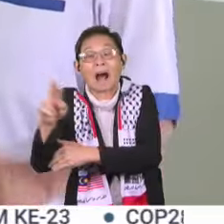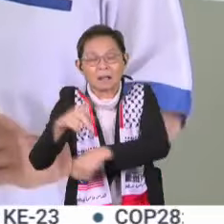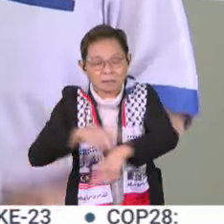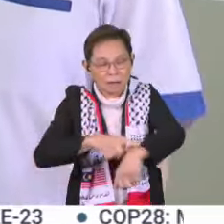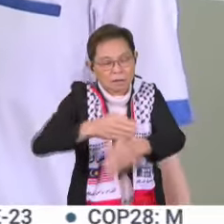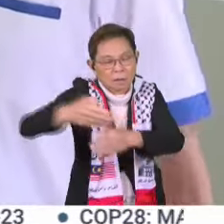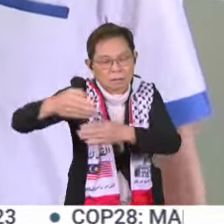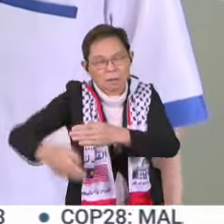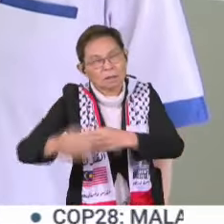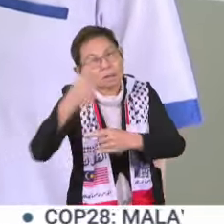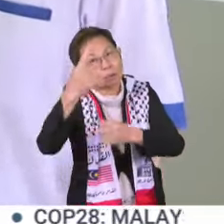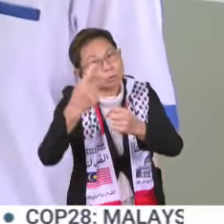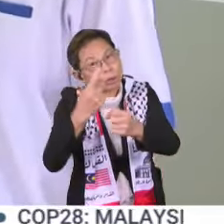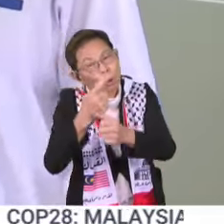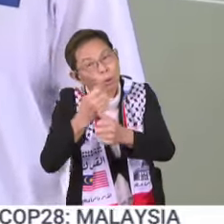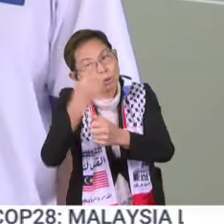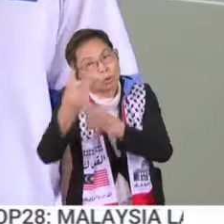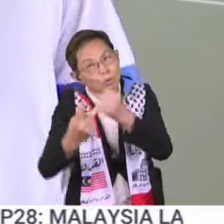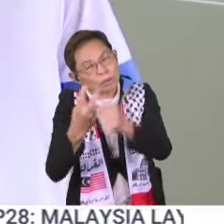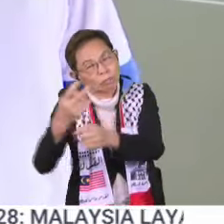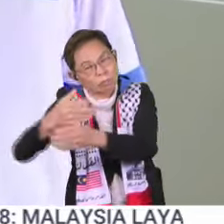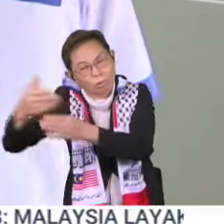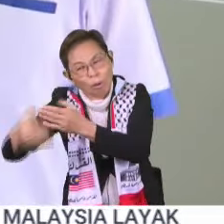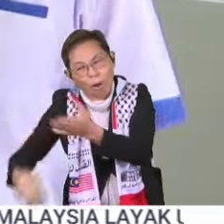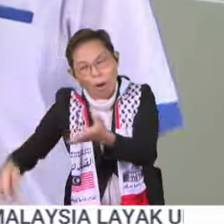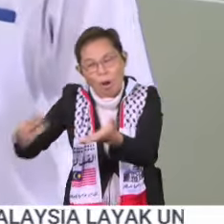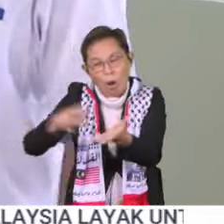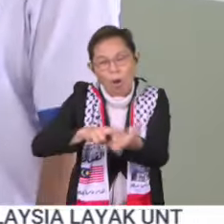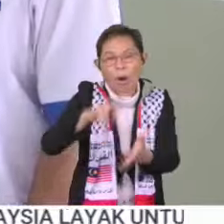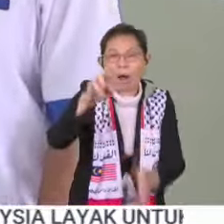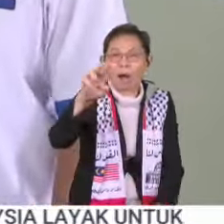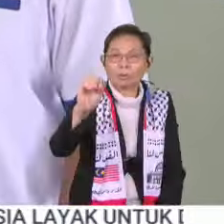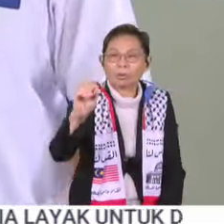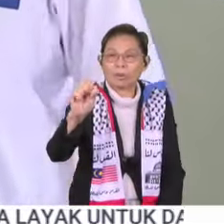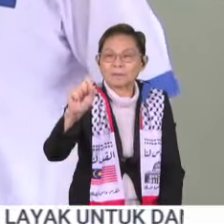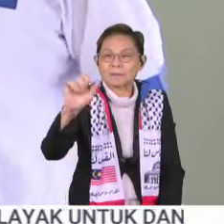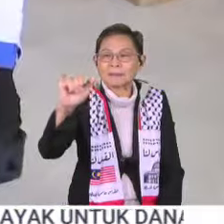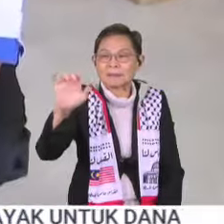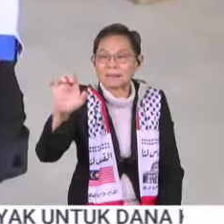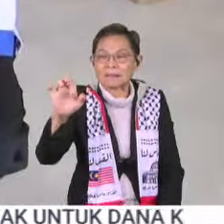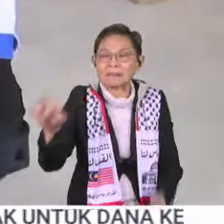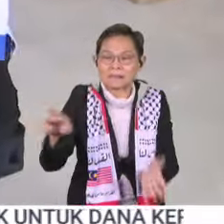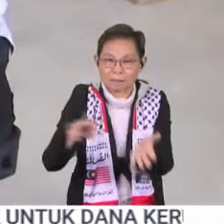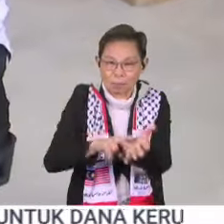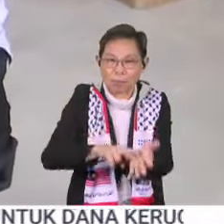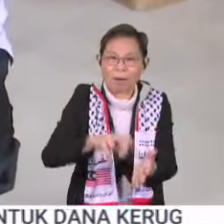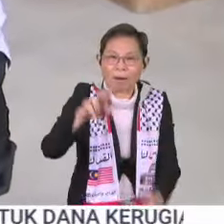tempoh 1 hingga 2 tahun. Laporan Rozihanis Abdul Rahman, RTM.